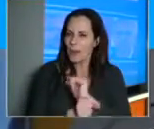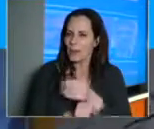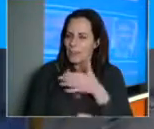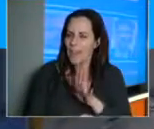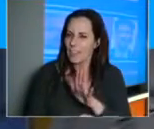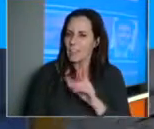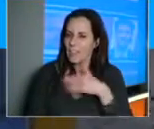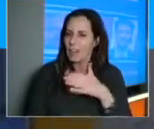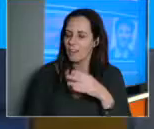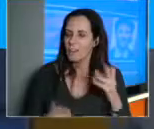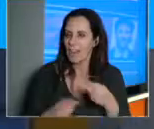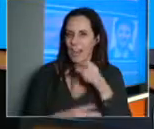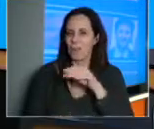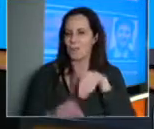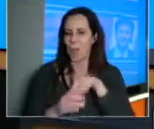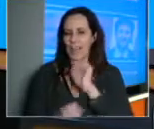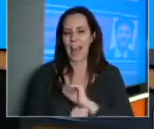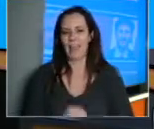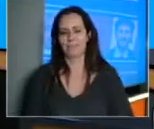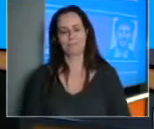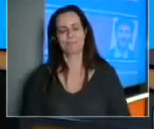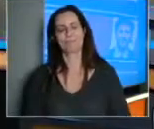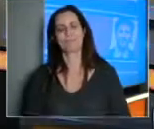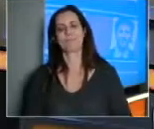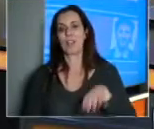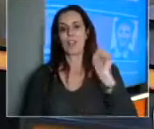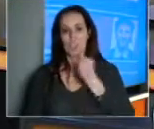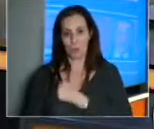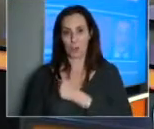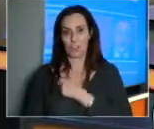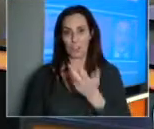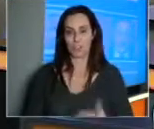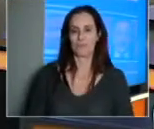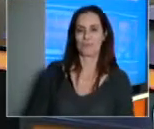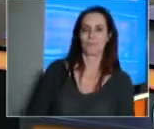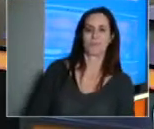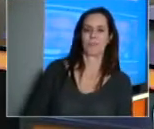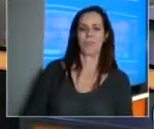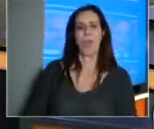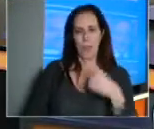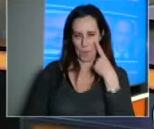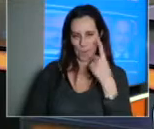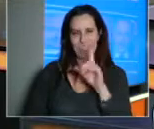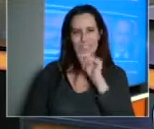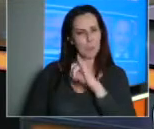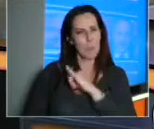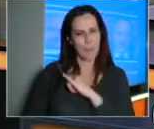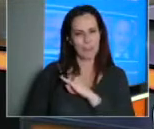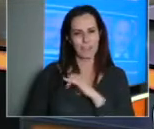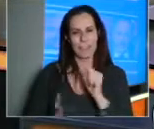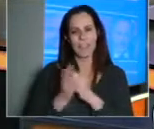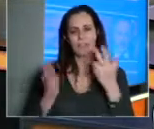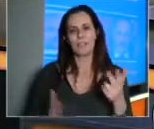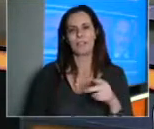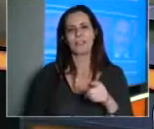תיכנס לעניינים שתהיה נחיתה רכה. טוב, עכשיו, סמוטריץ', אפרופו סמוטריץ', תיק המשפטים, בוא נראה איזה ציוץ מעניין של העיתונאי